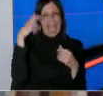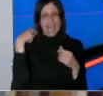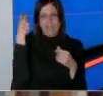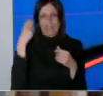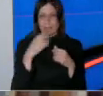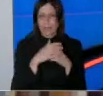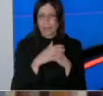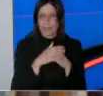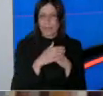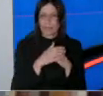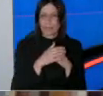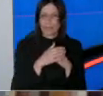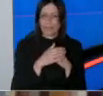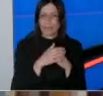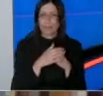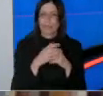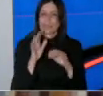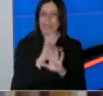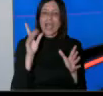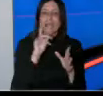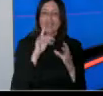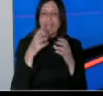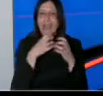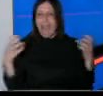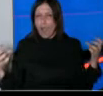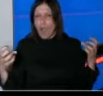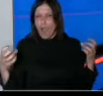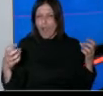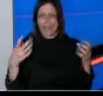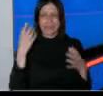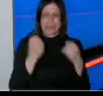הכיוון. מה? אני אומר, רק מהשם הארוך הזה אפשר לאבד כיוון.